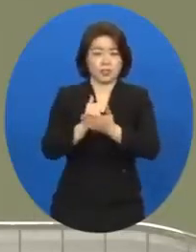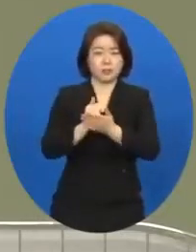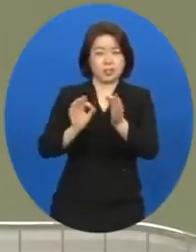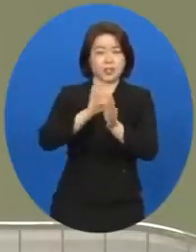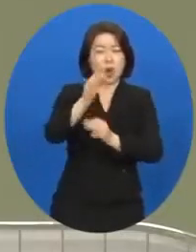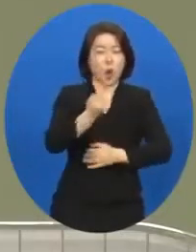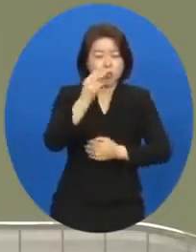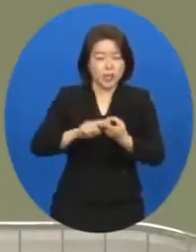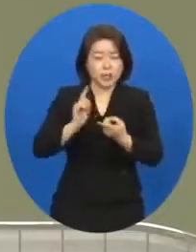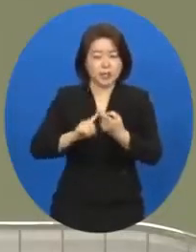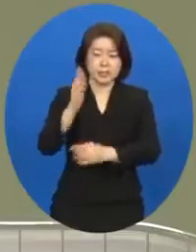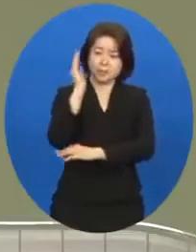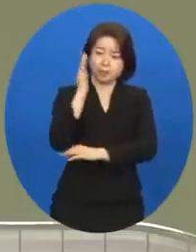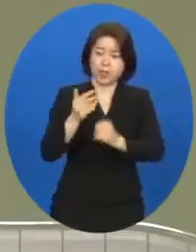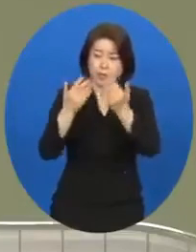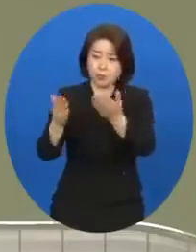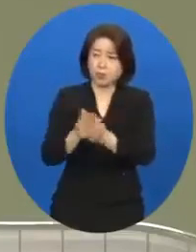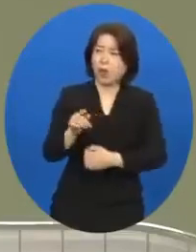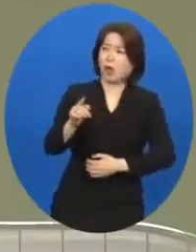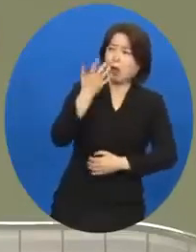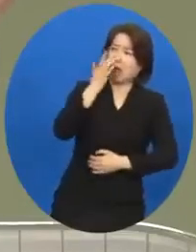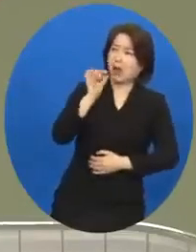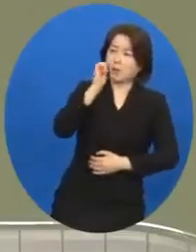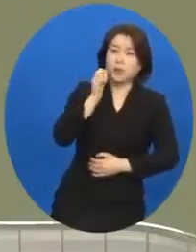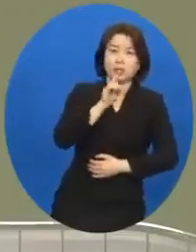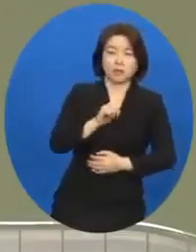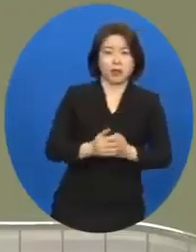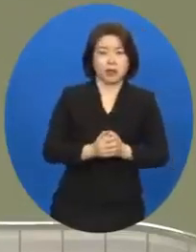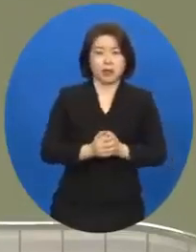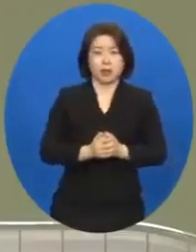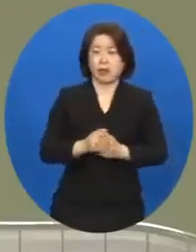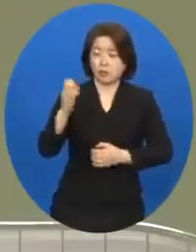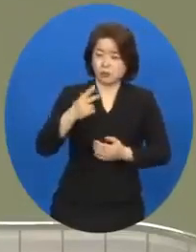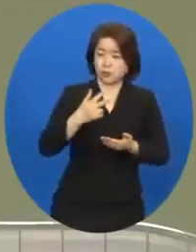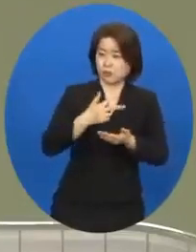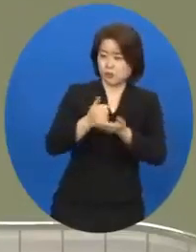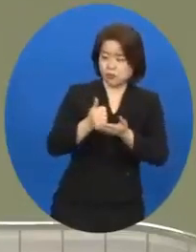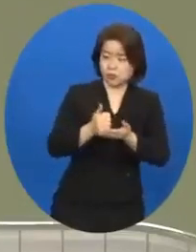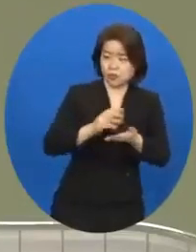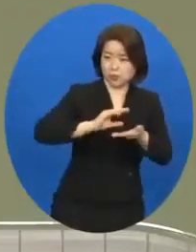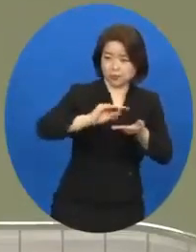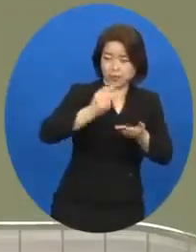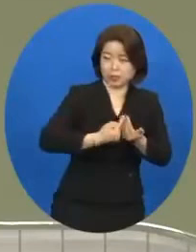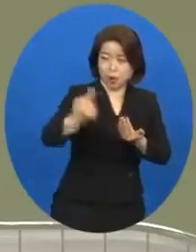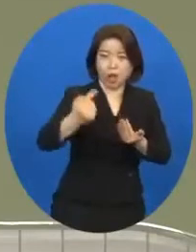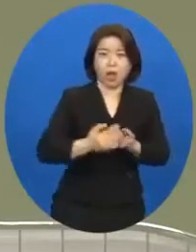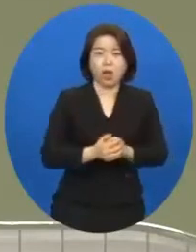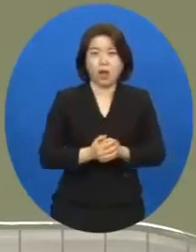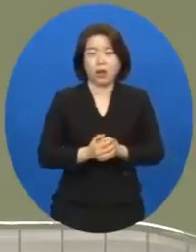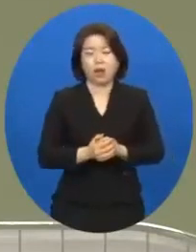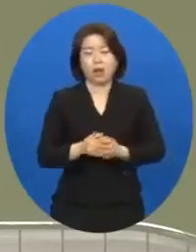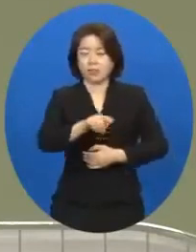도무지 알아들을 수가 없다 그러고, 그리고는 주님을 떠나가는 그들을 보면서 예수님께서